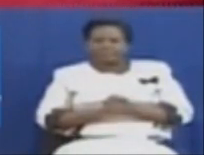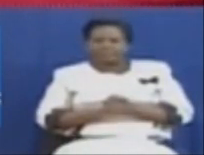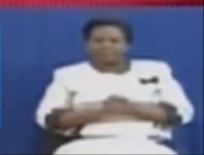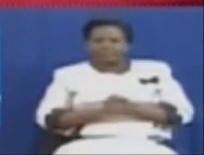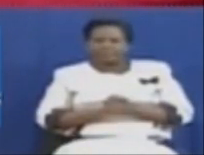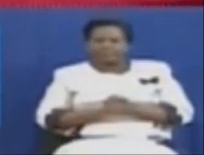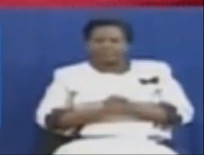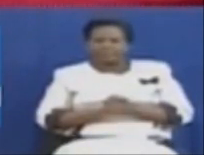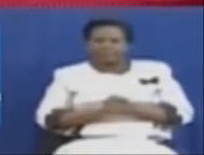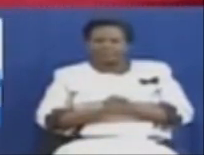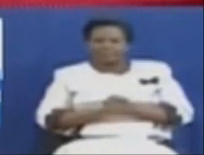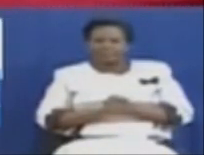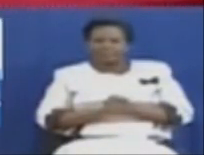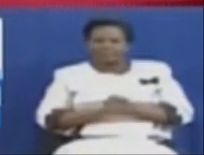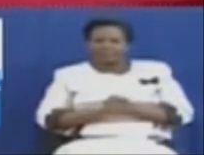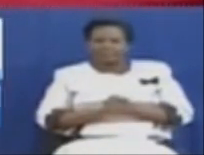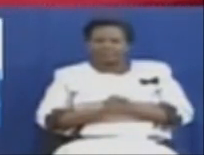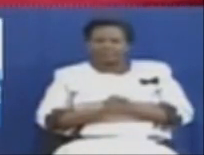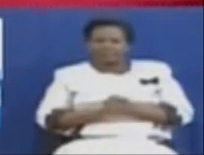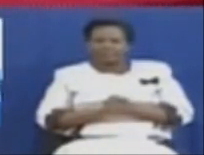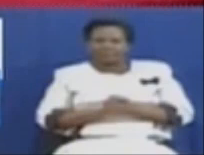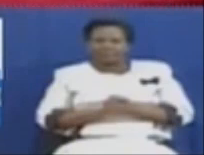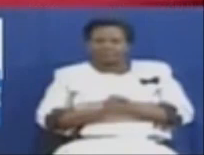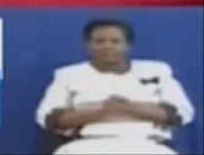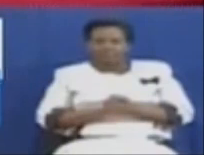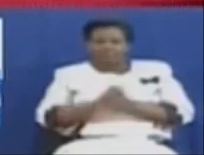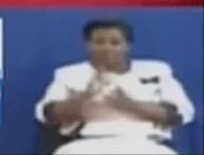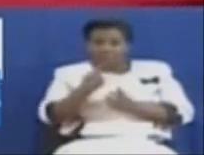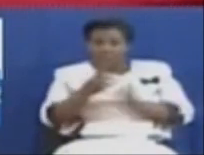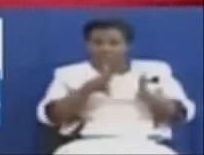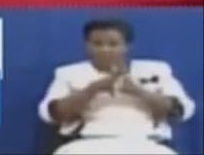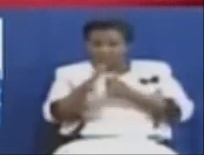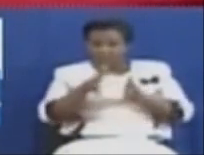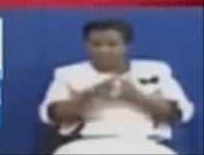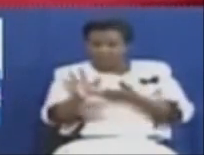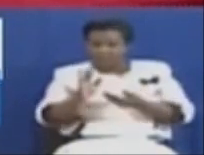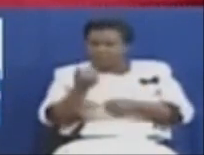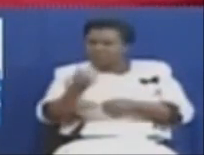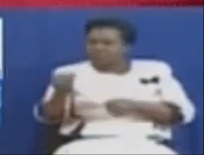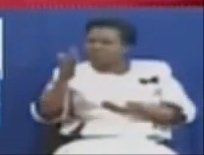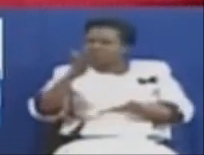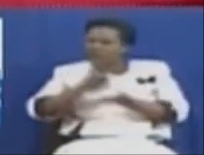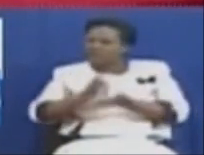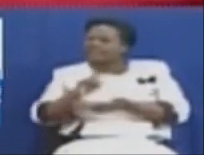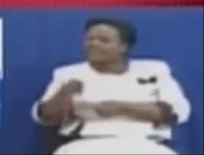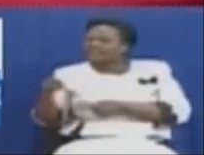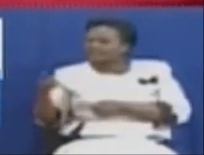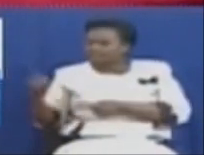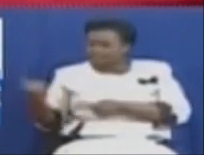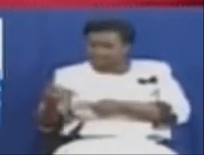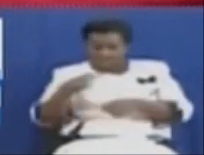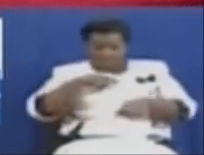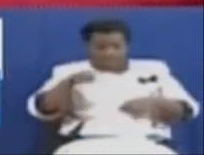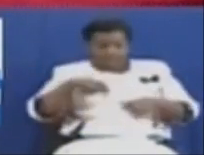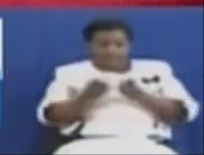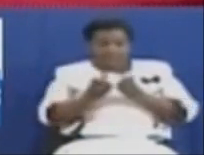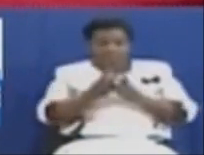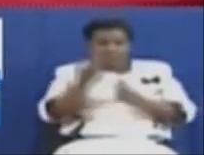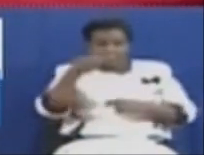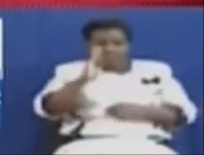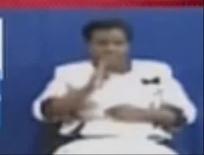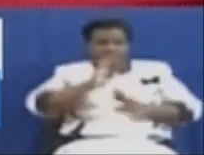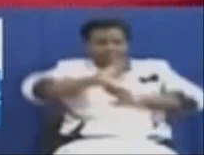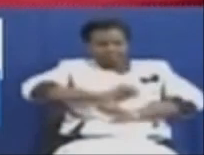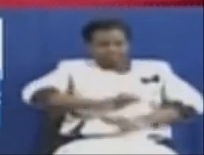wanajulikana na sehemu anazokaa wanajulikana. Je, wizara yake itamnusuru vipi ule mtoto ili aweze